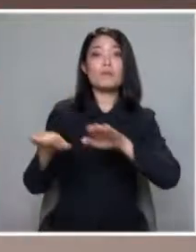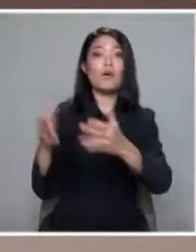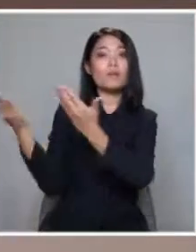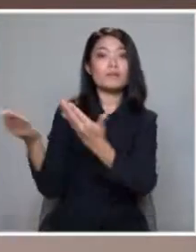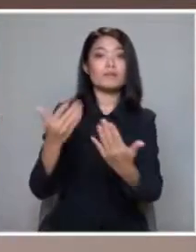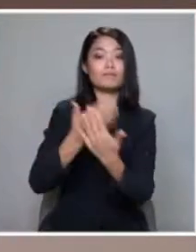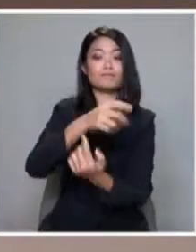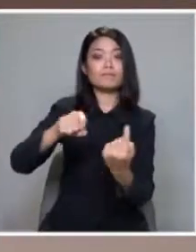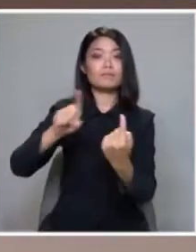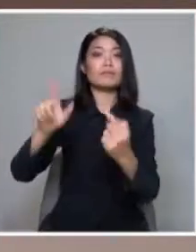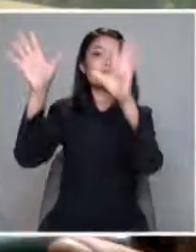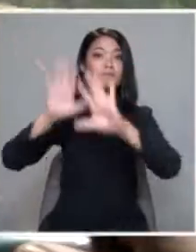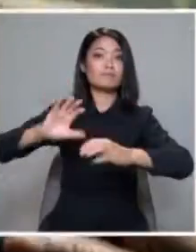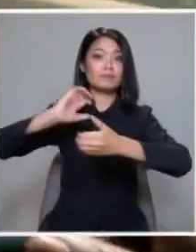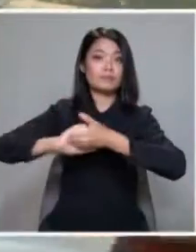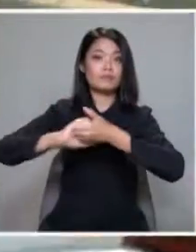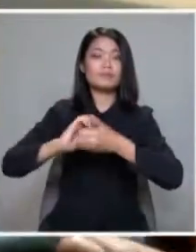เซียนค่ะ